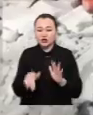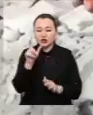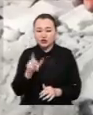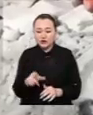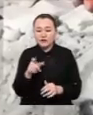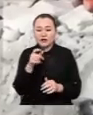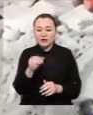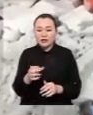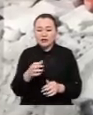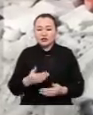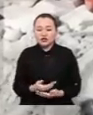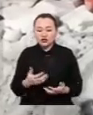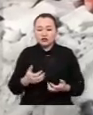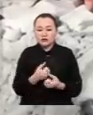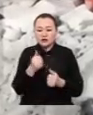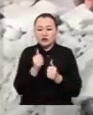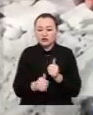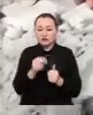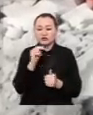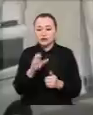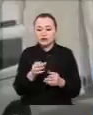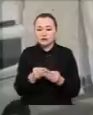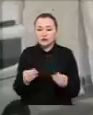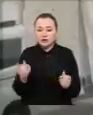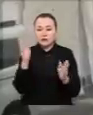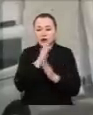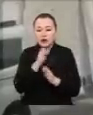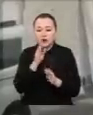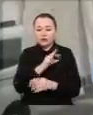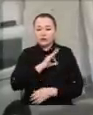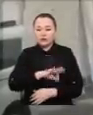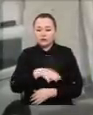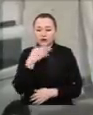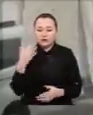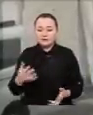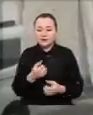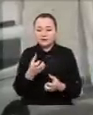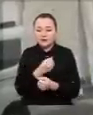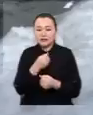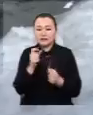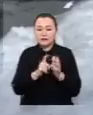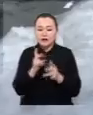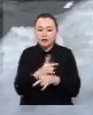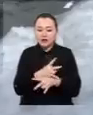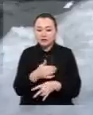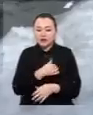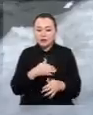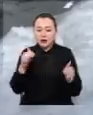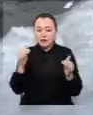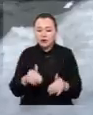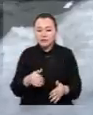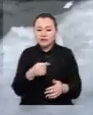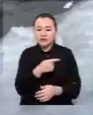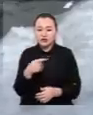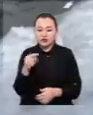человек. Их шансы выжить тают с каждым часом. Погода играет не в пользу спасателей. По ночам температура опускается